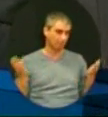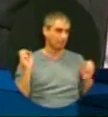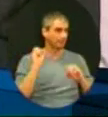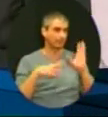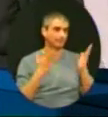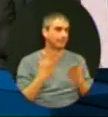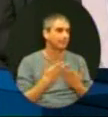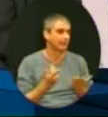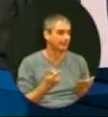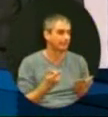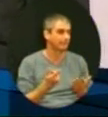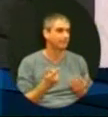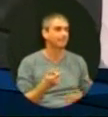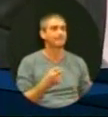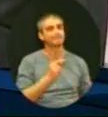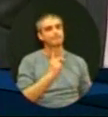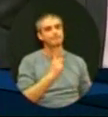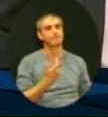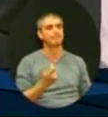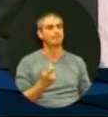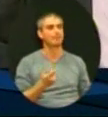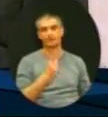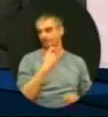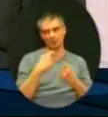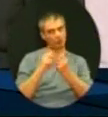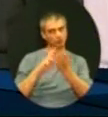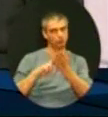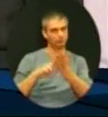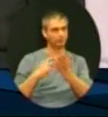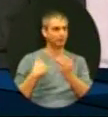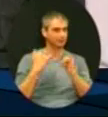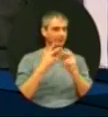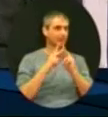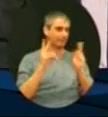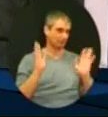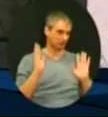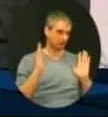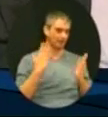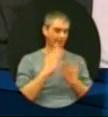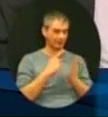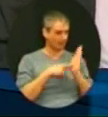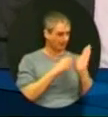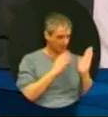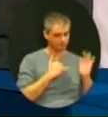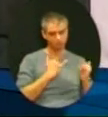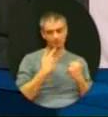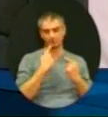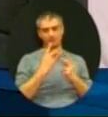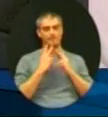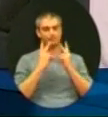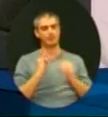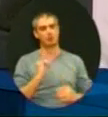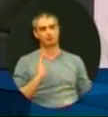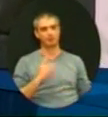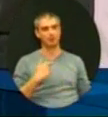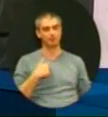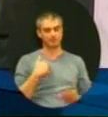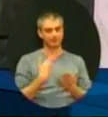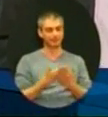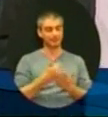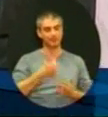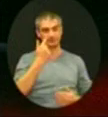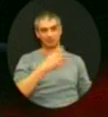תורמים בנגב. אין תורמים, זה הוויכוח. אבל עכשיו אני אביא את הפתרון. אני אביא את הפתרון, הצגנו את הבעיה ונביא את הפתרון. אני הצעתי